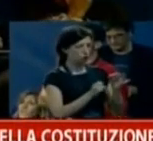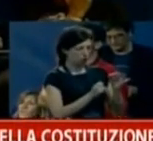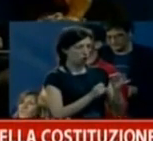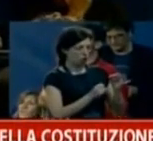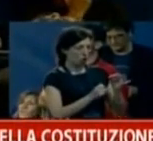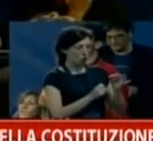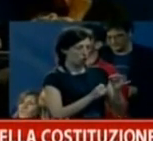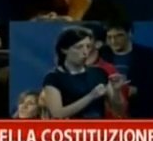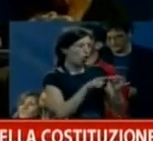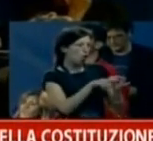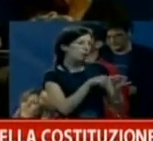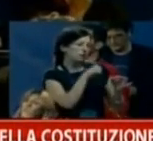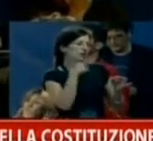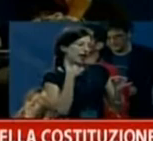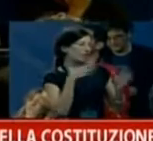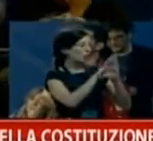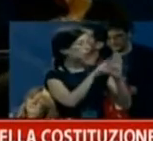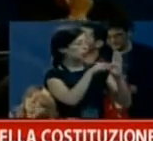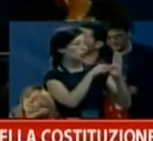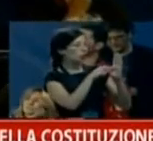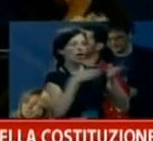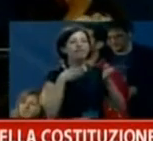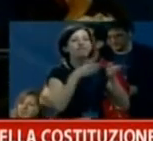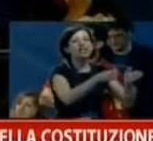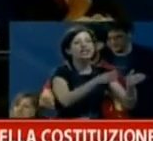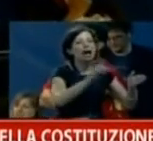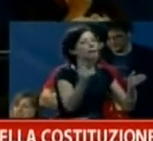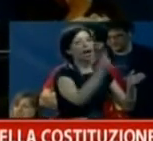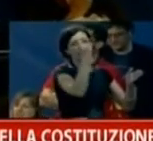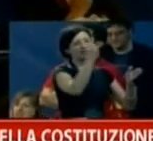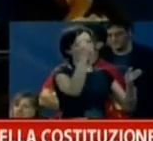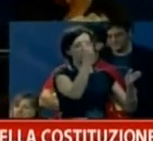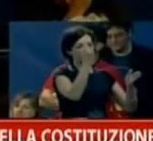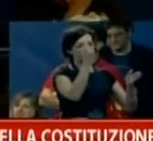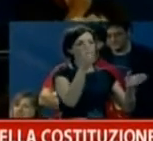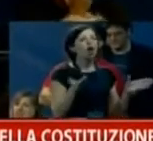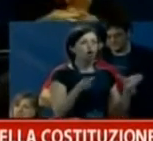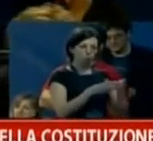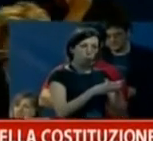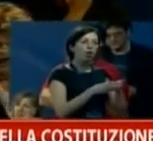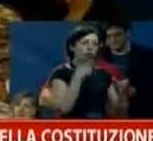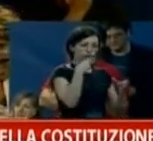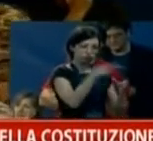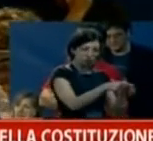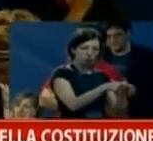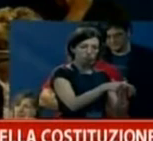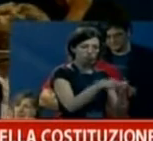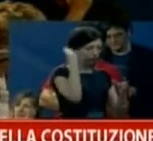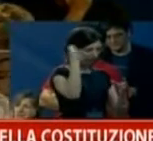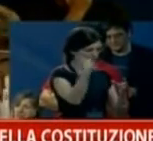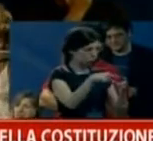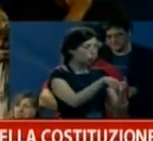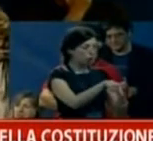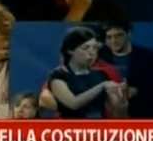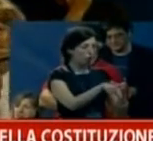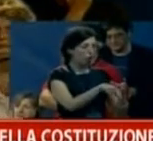essere considerata come la via maestra. La via maestra, attenzione, la via maestra vuol